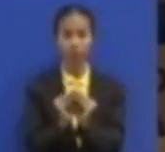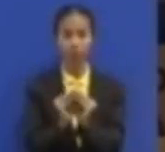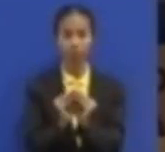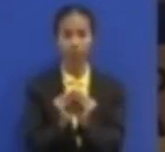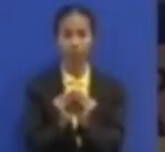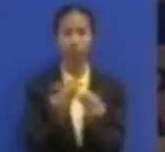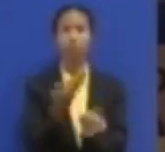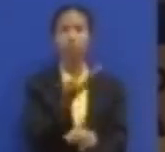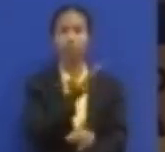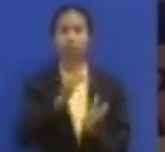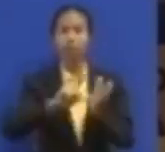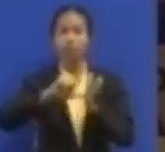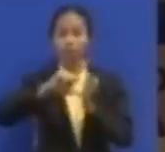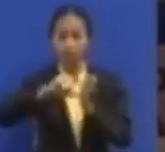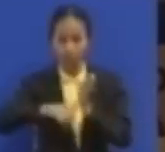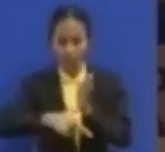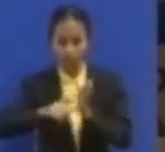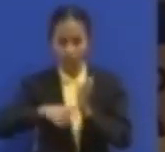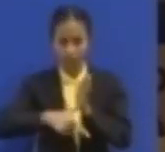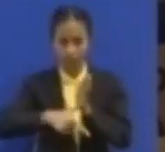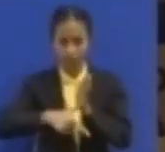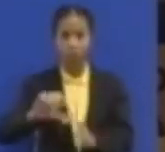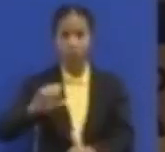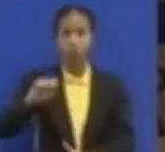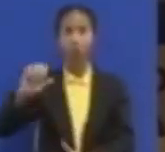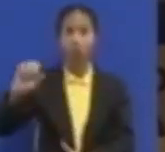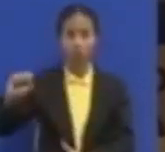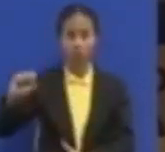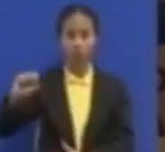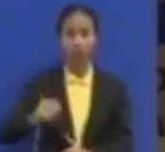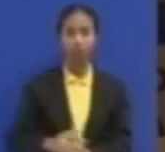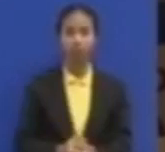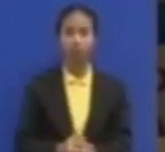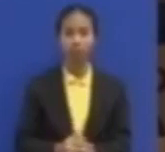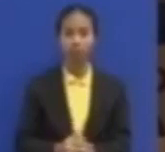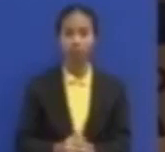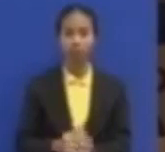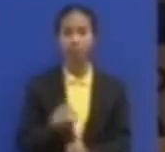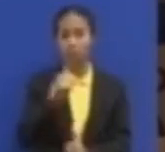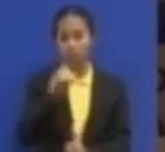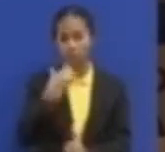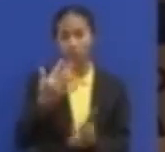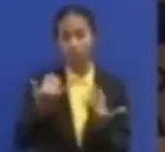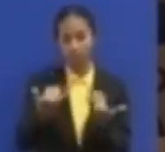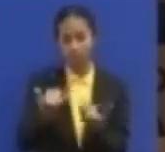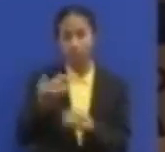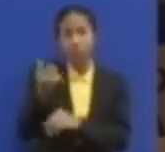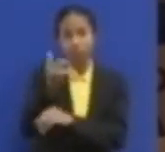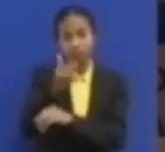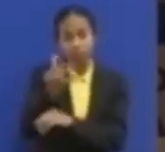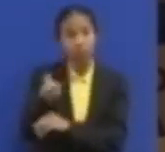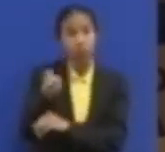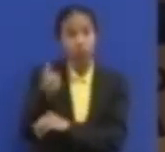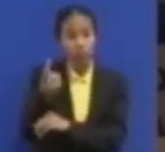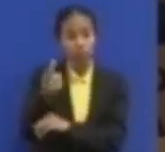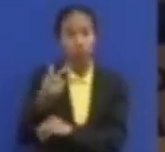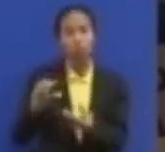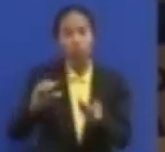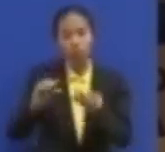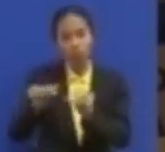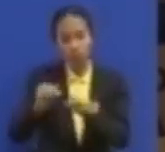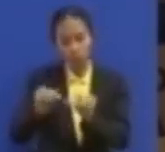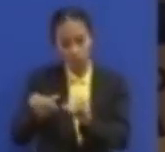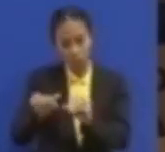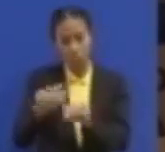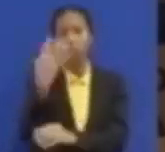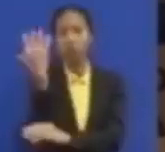าสภาผู้แทนราษฎรท่านได้ให้มีการถ่ายทอดทางวิทยุกระจายเสียงและโทรทั